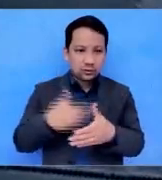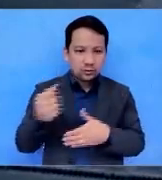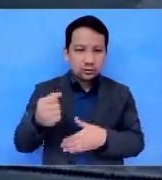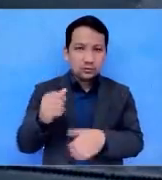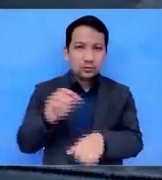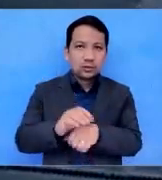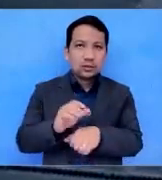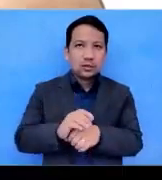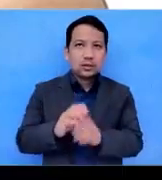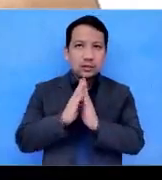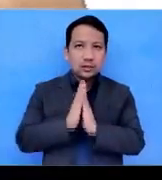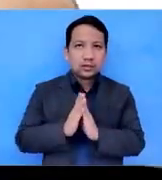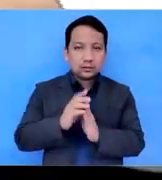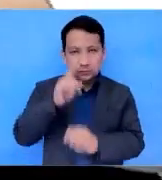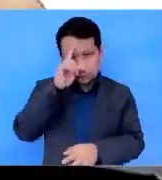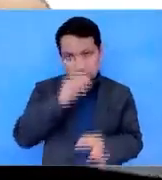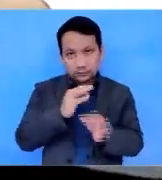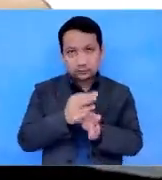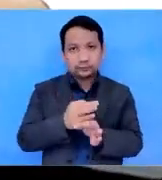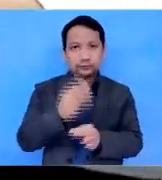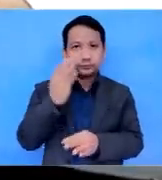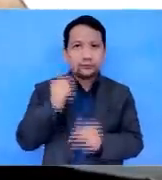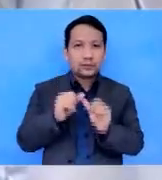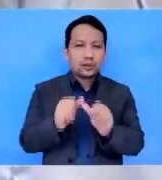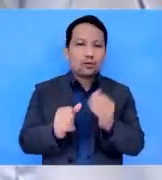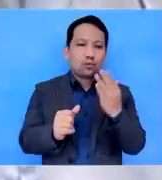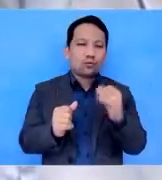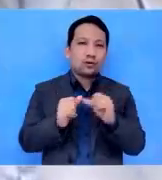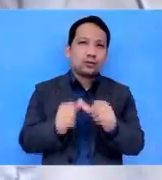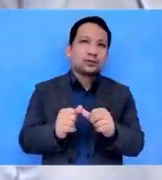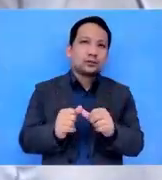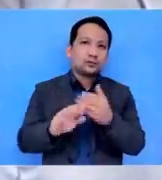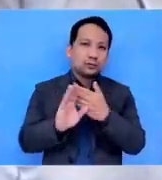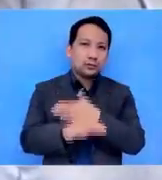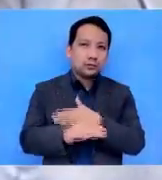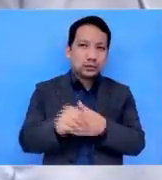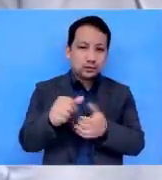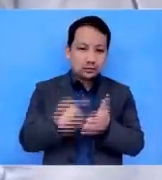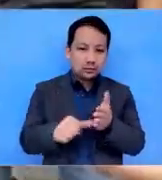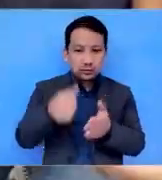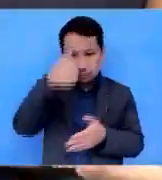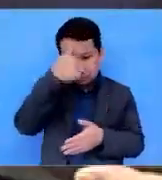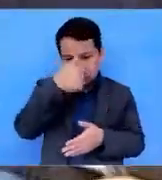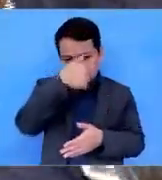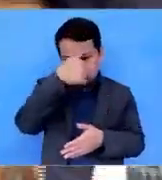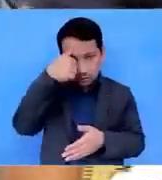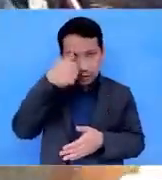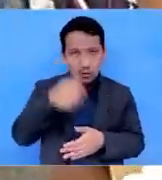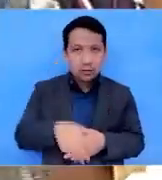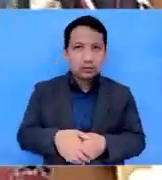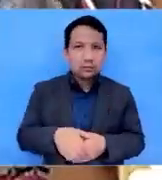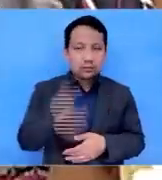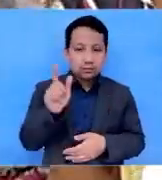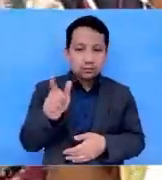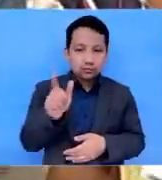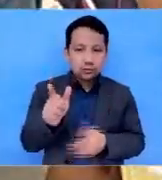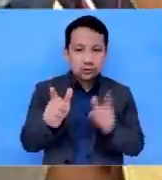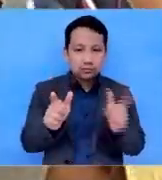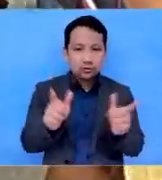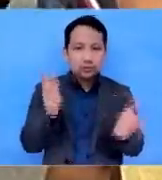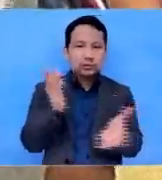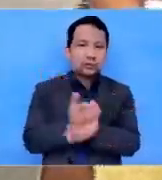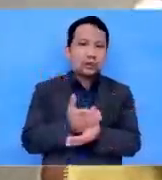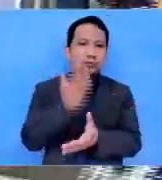mga mananampalataya. Dahil na rin ito sa pagbabalik ng pagpapahid ng abo sa noo. 2020 nang itigil ito dahil